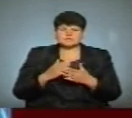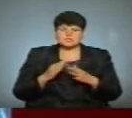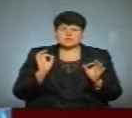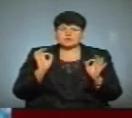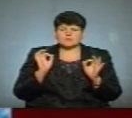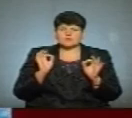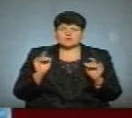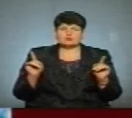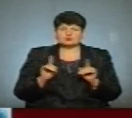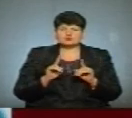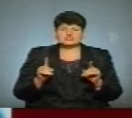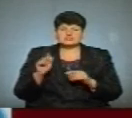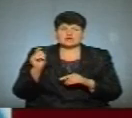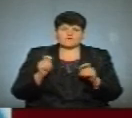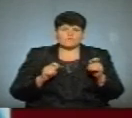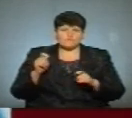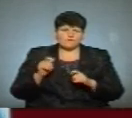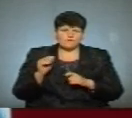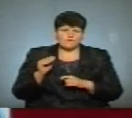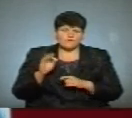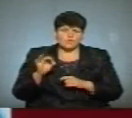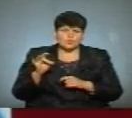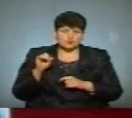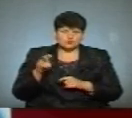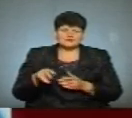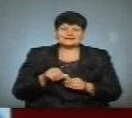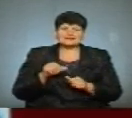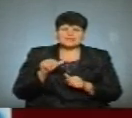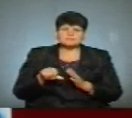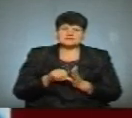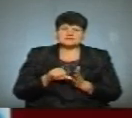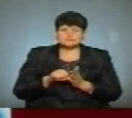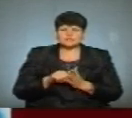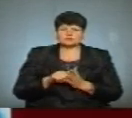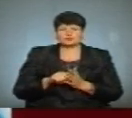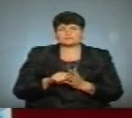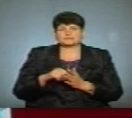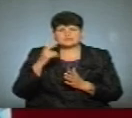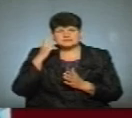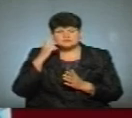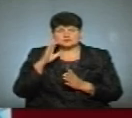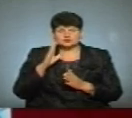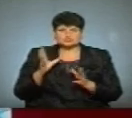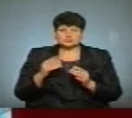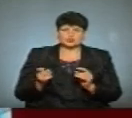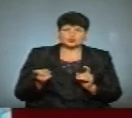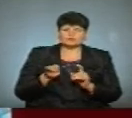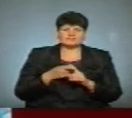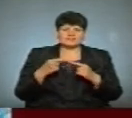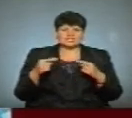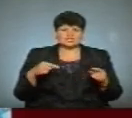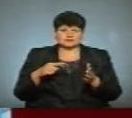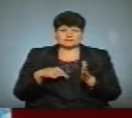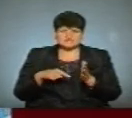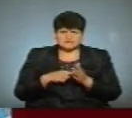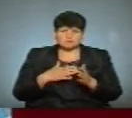форум «Київ Music Days». Проте, окрім представників столичної індустрії, до даної акції вже долучилися і в інших містах,